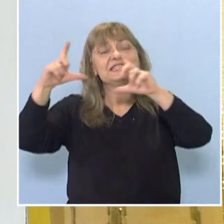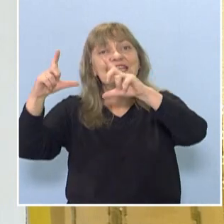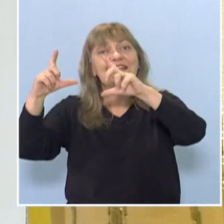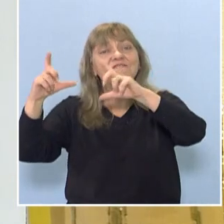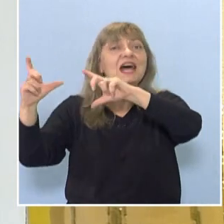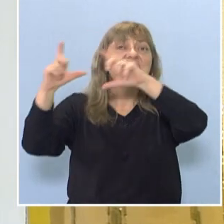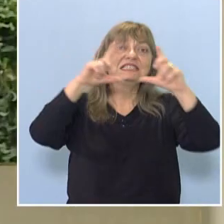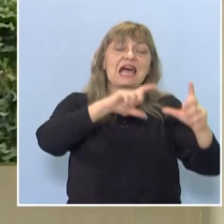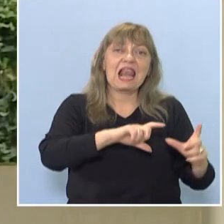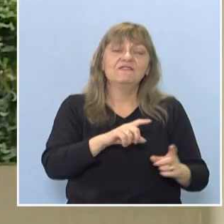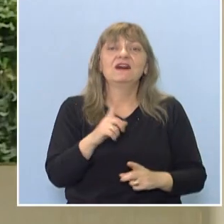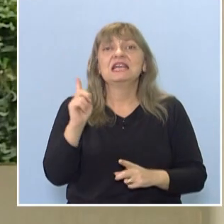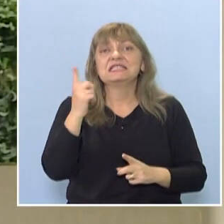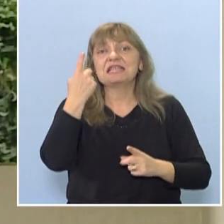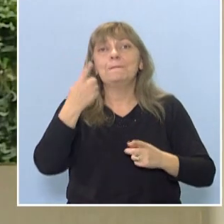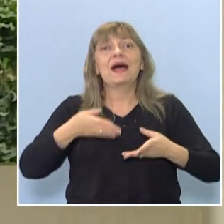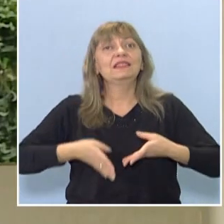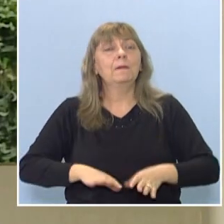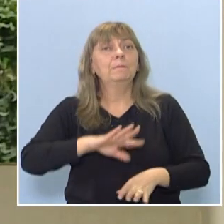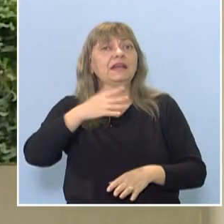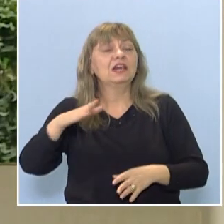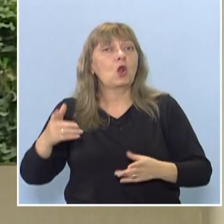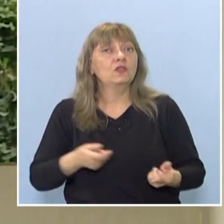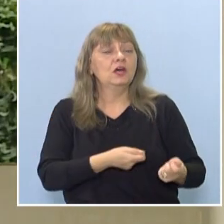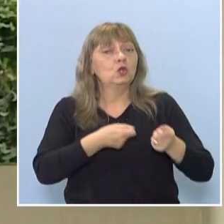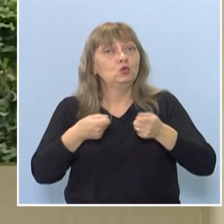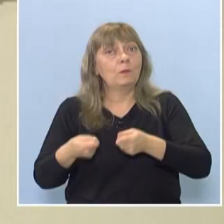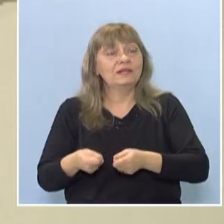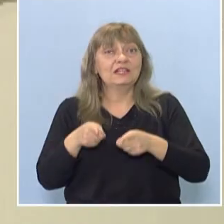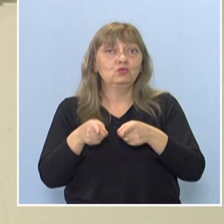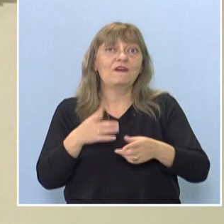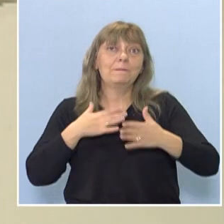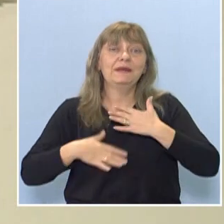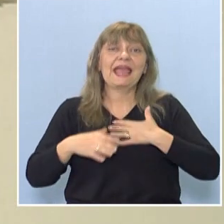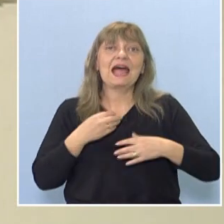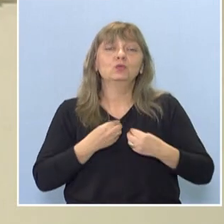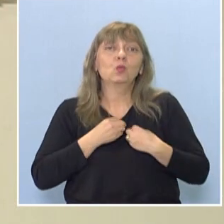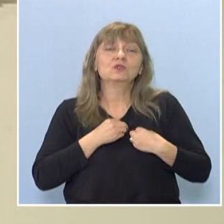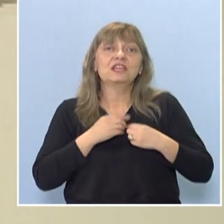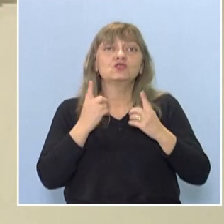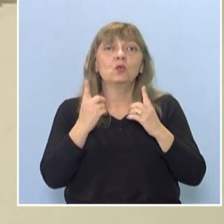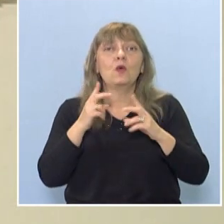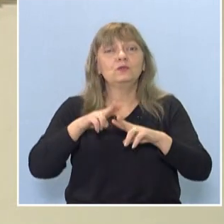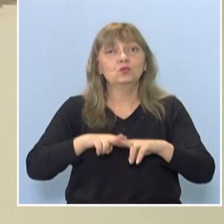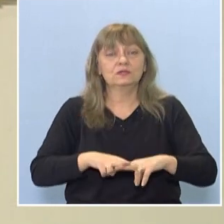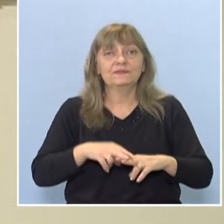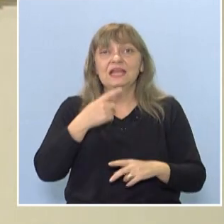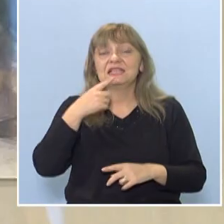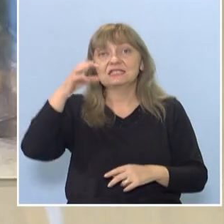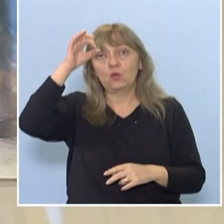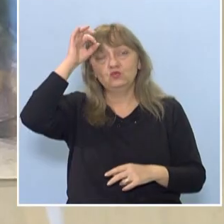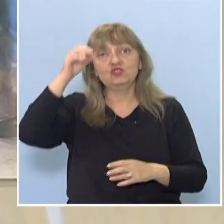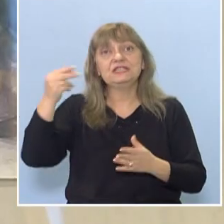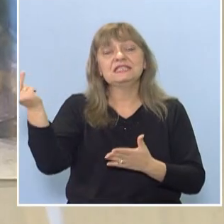природа допринася за тази така, за това приятно усещане, което остава във всички. За учениците